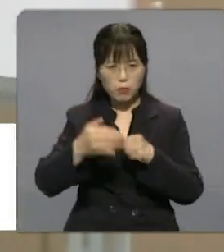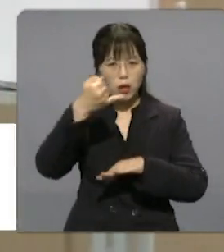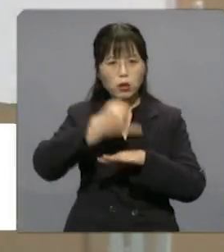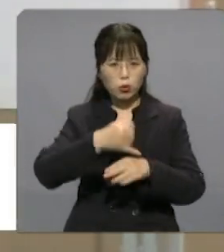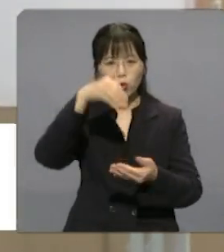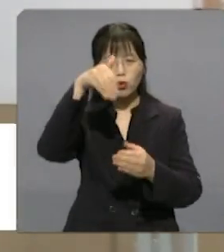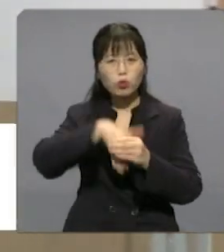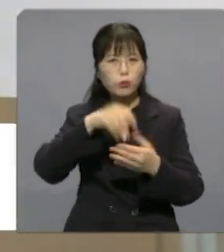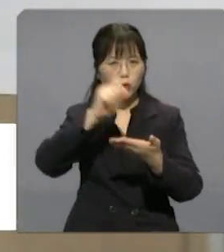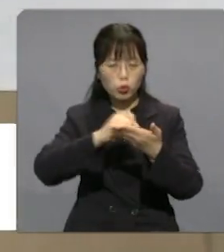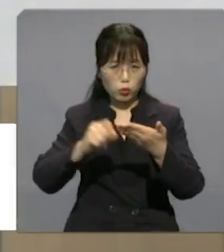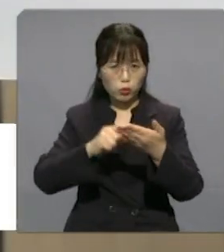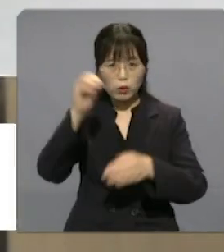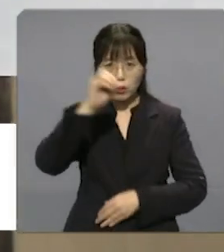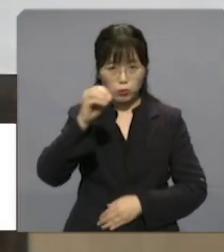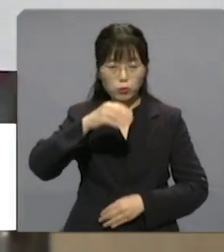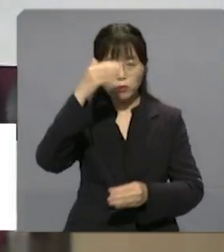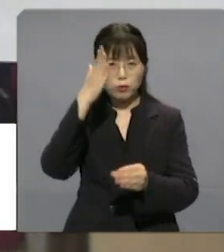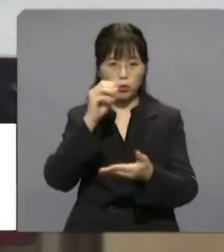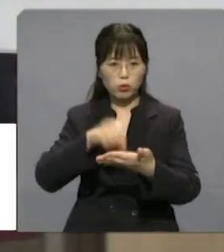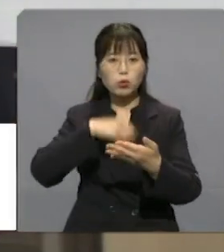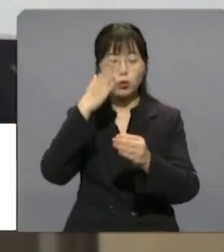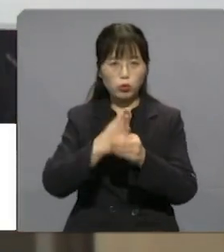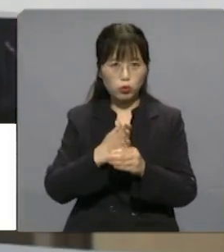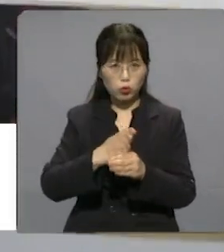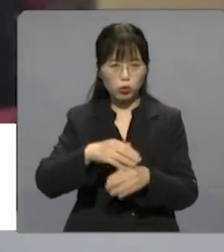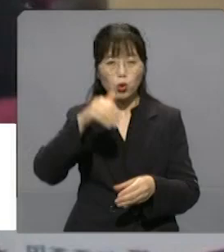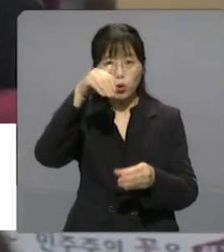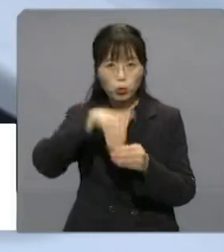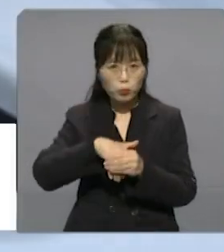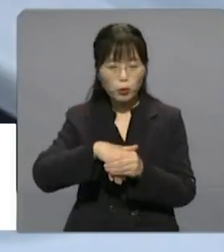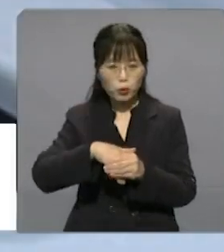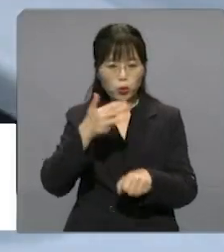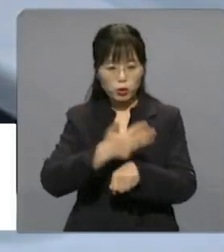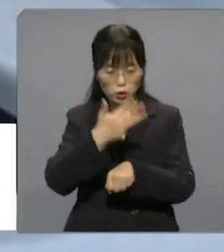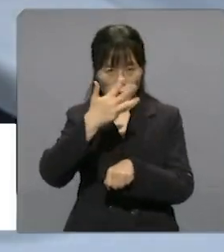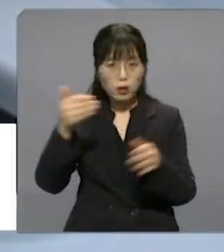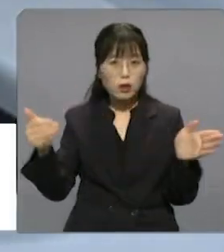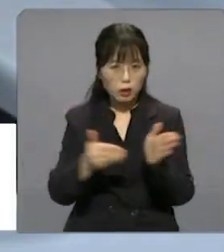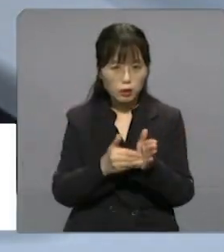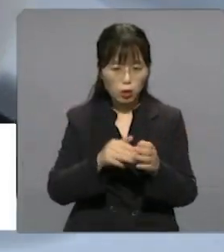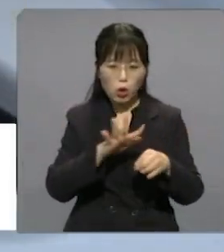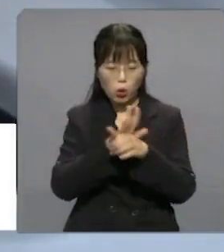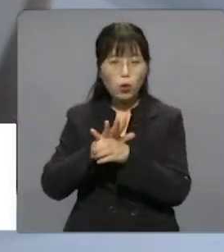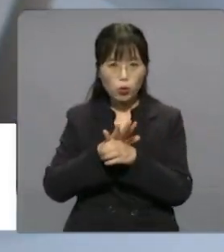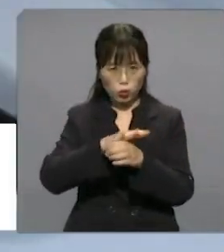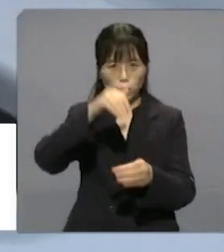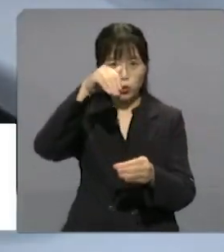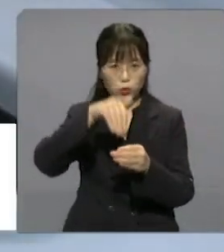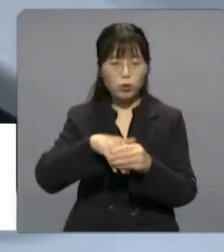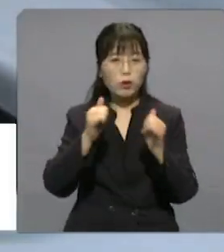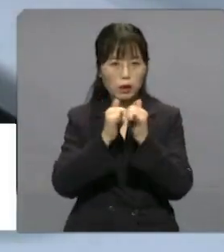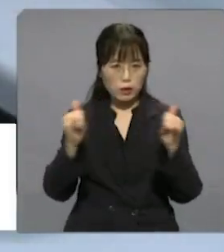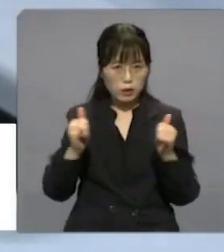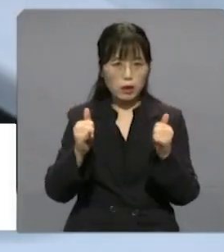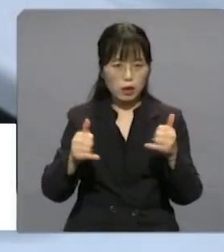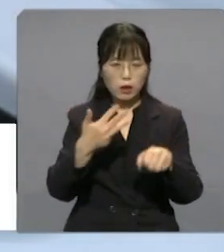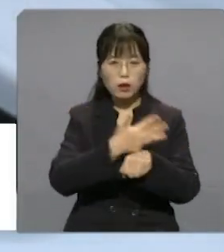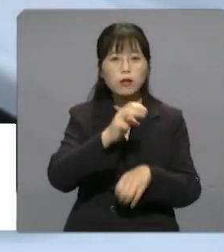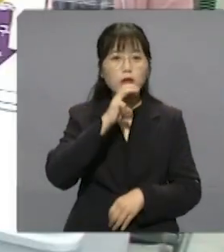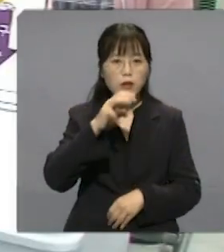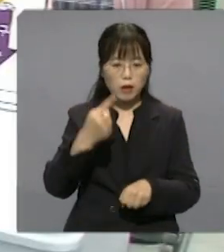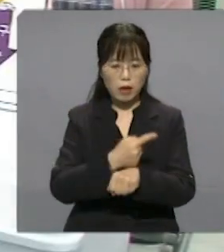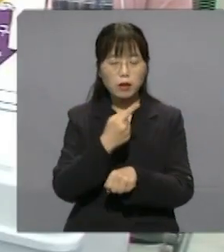투표율을 기록하고 있습니다. 투표는 저녁 8시까지 이어지며 코로나19 격리 유권자는 저녁 8시